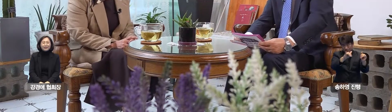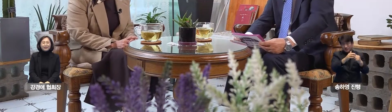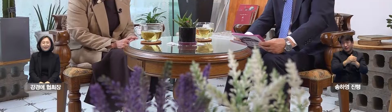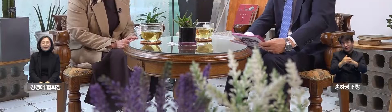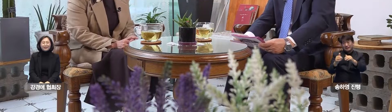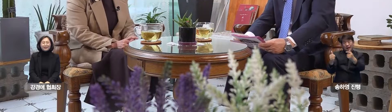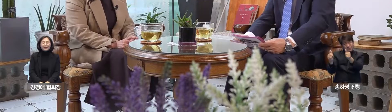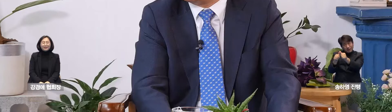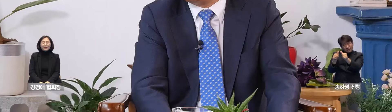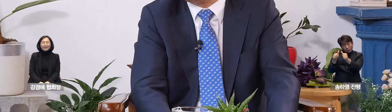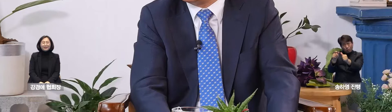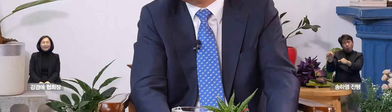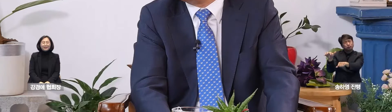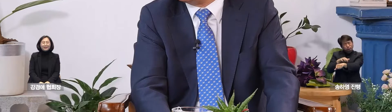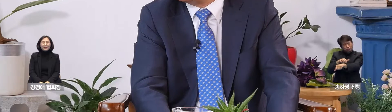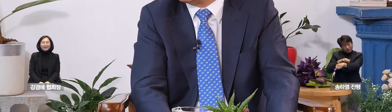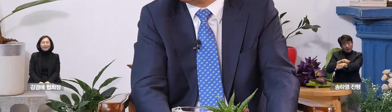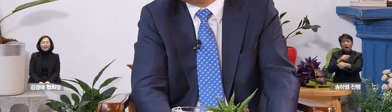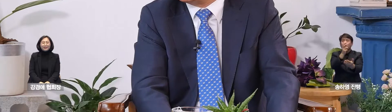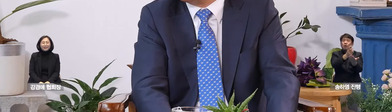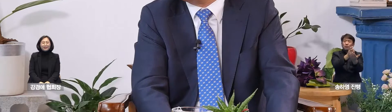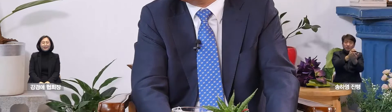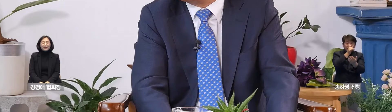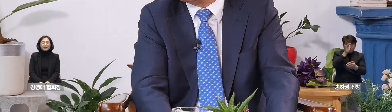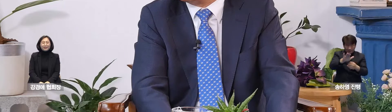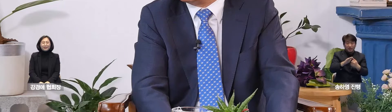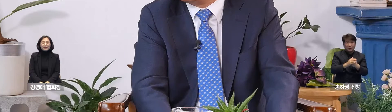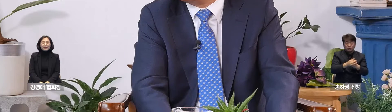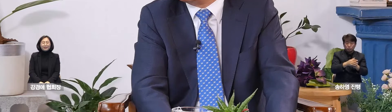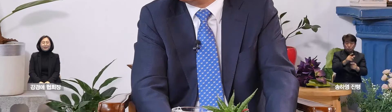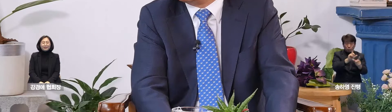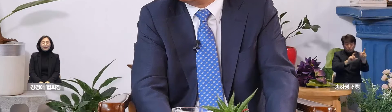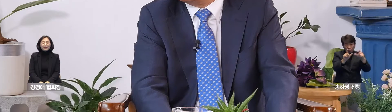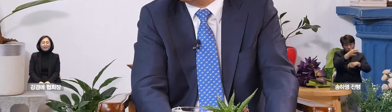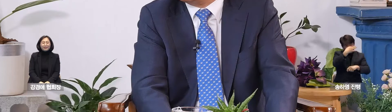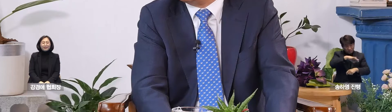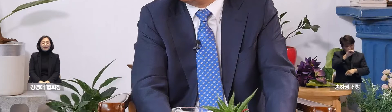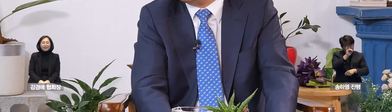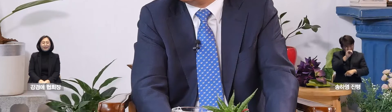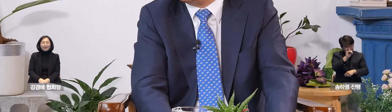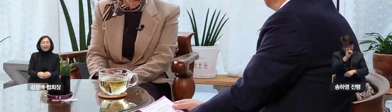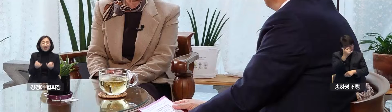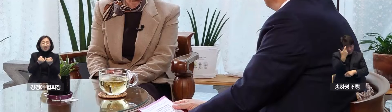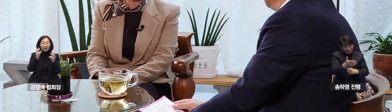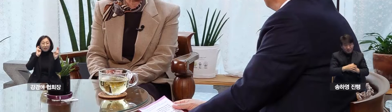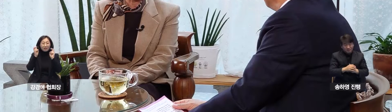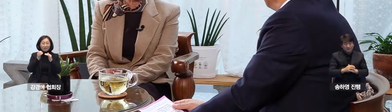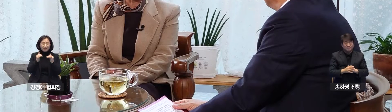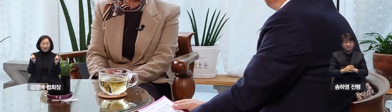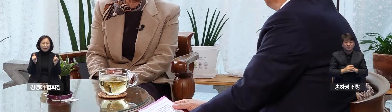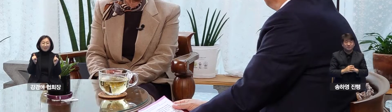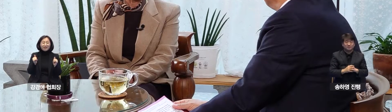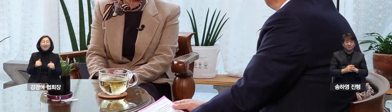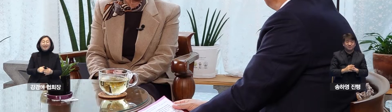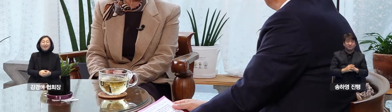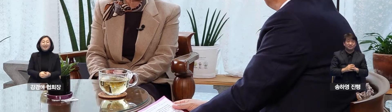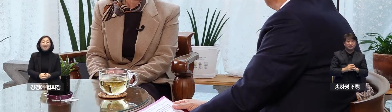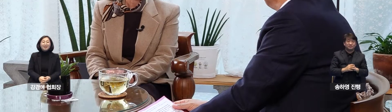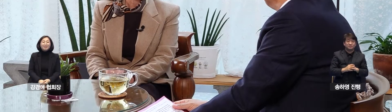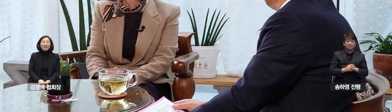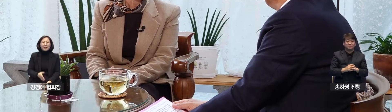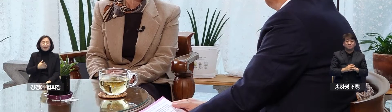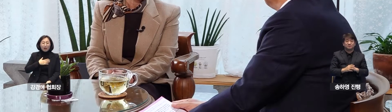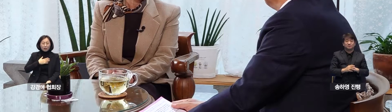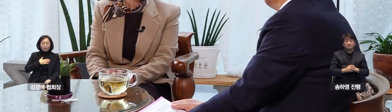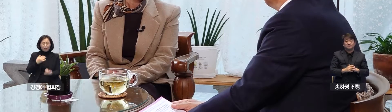보면 불리한 이런 제도나 이런 것도 있잖아요. 유리한 점도 있을 것 같아요. 여성 기업 같은 거 얘기하시면 사실 저도